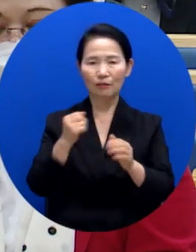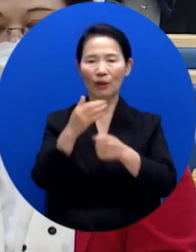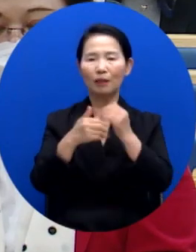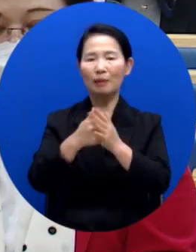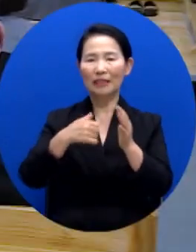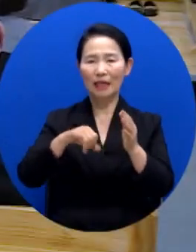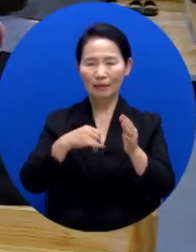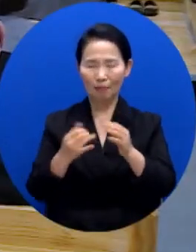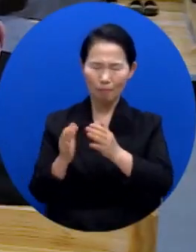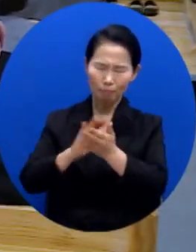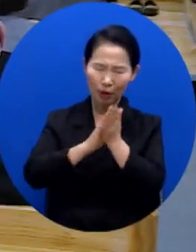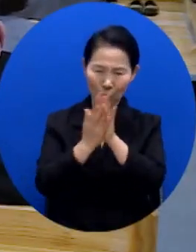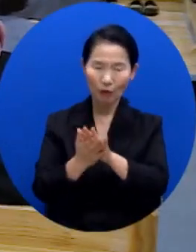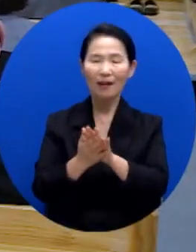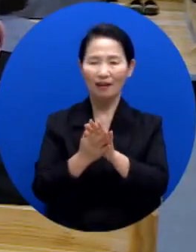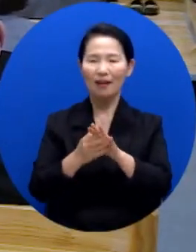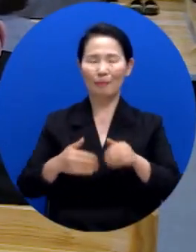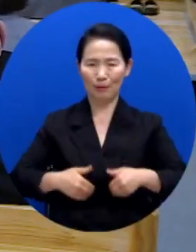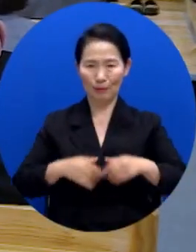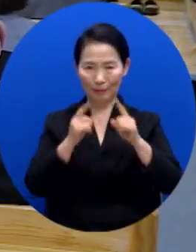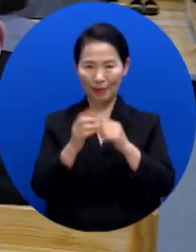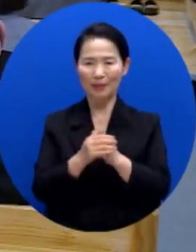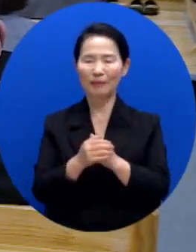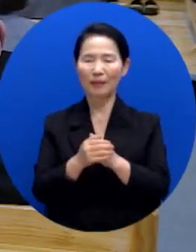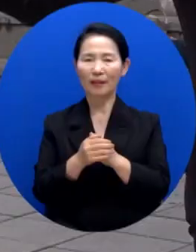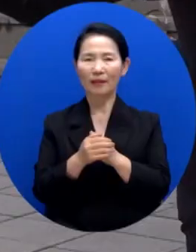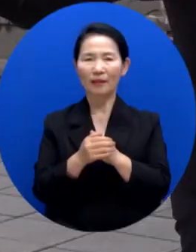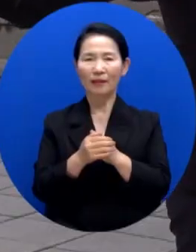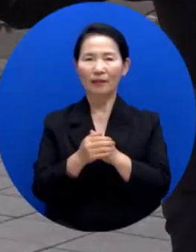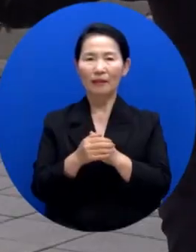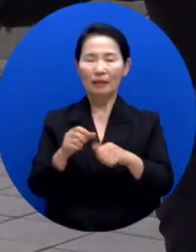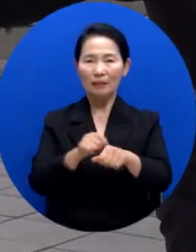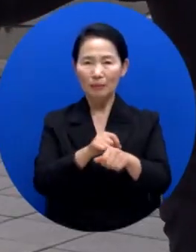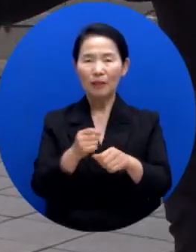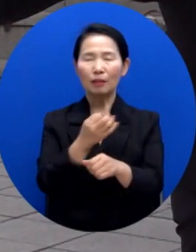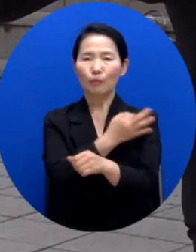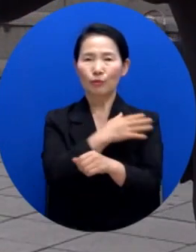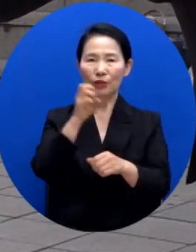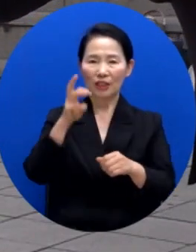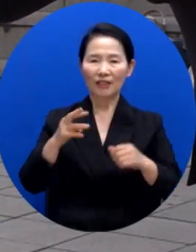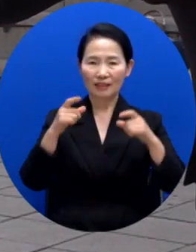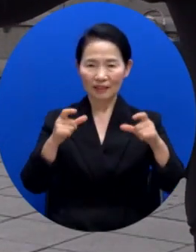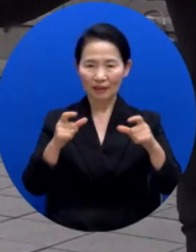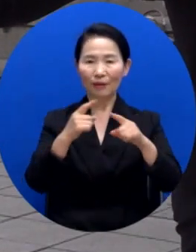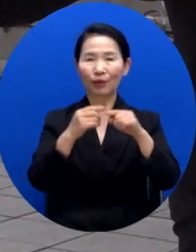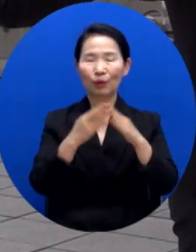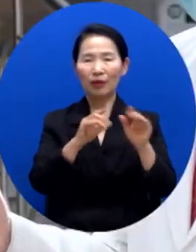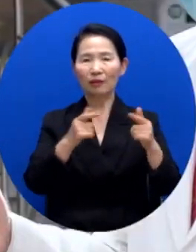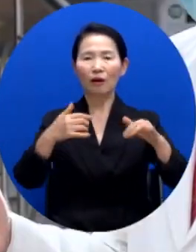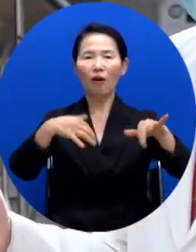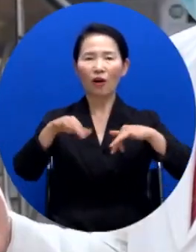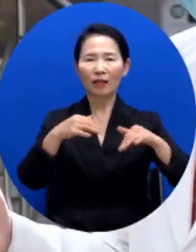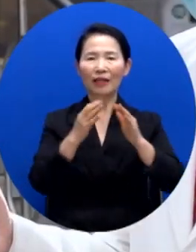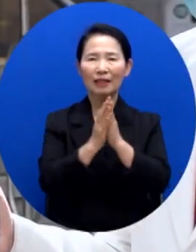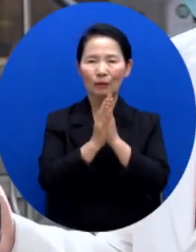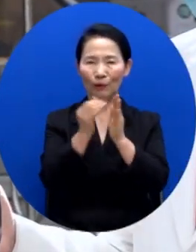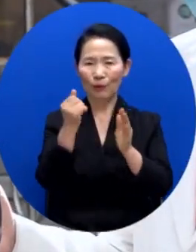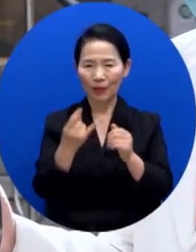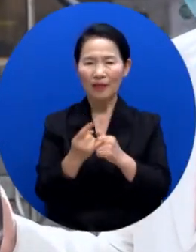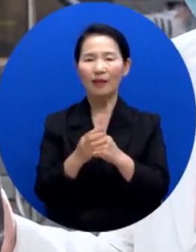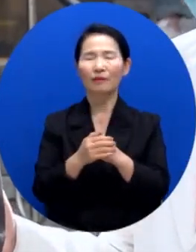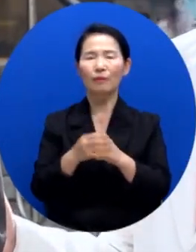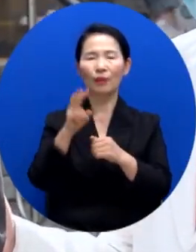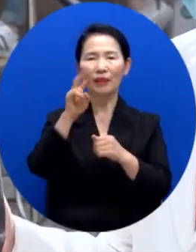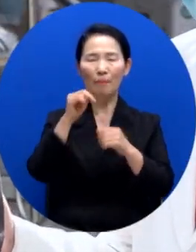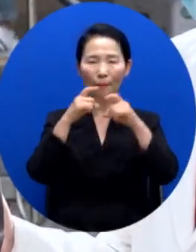변화되는 삶을 살기 바란다 고 전했습니다 특별히 부천 지역 교회들은 영상을 통한 거리 기도회와 임 안정의 마스크